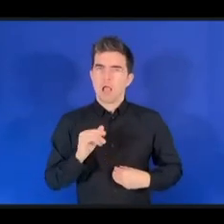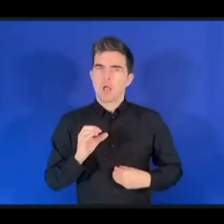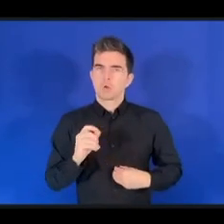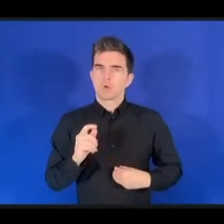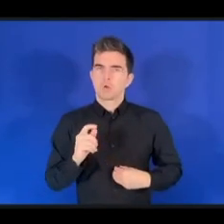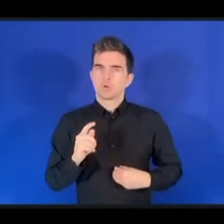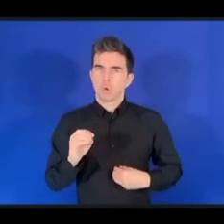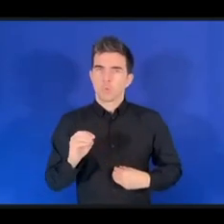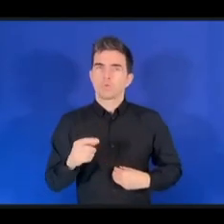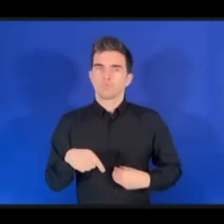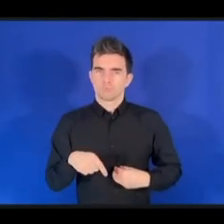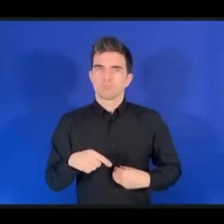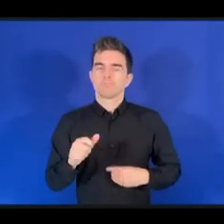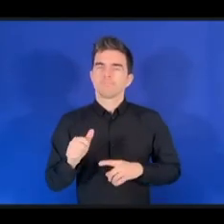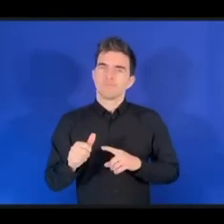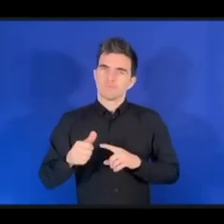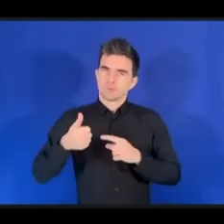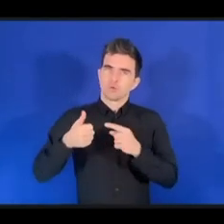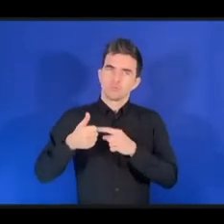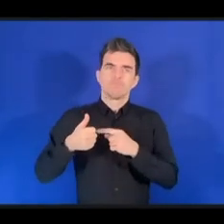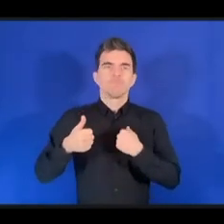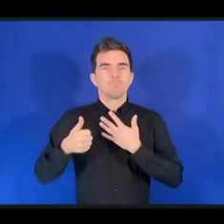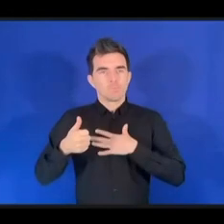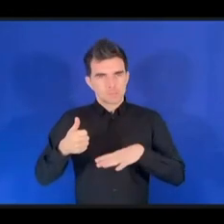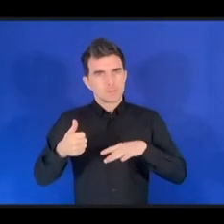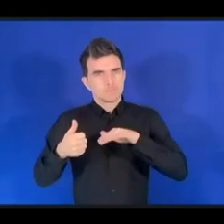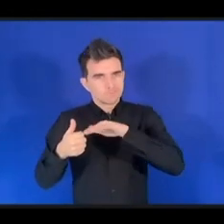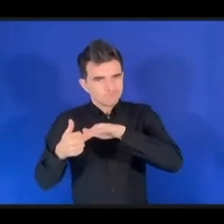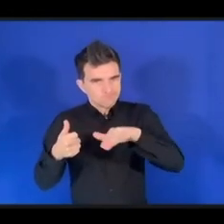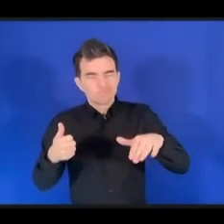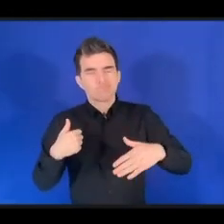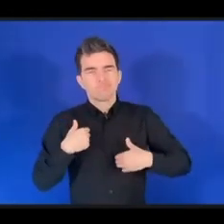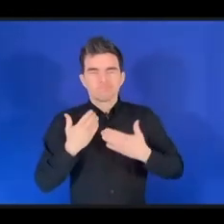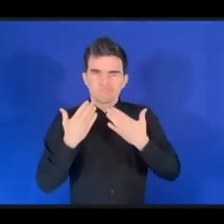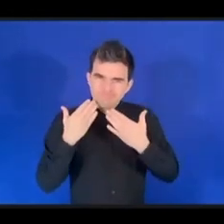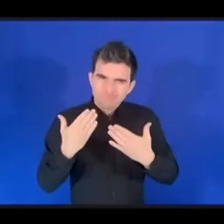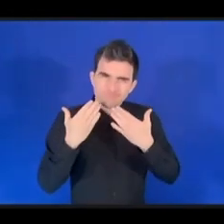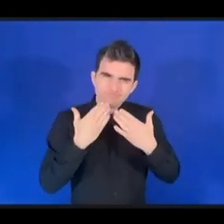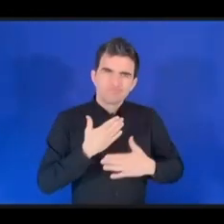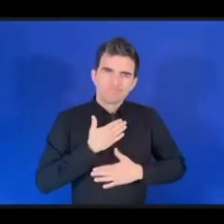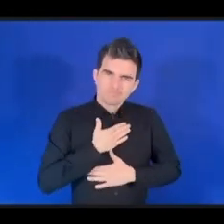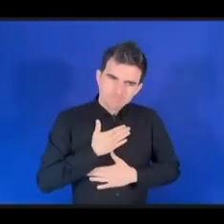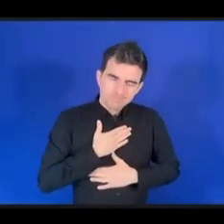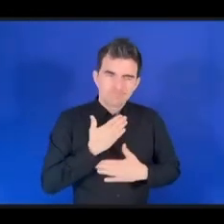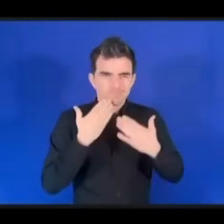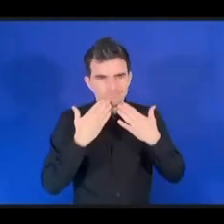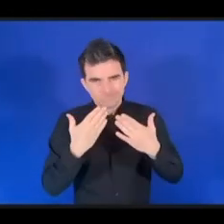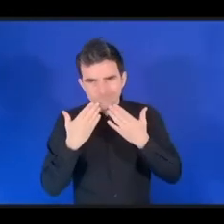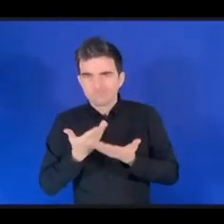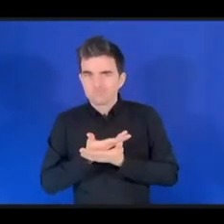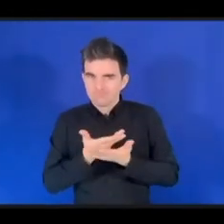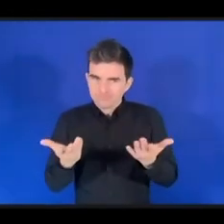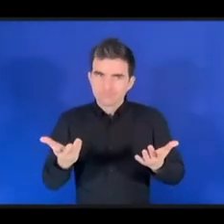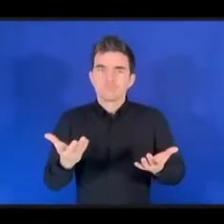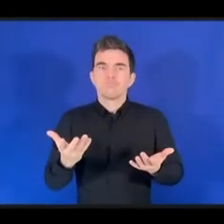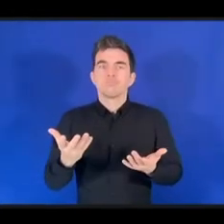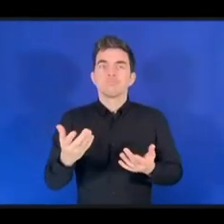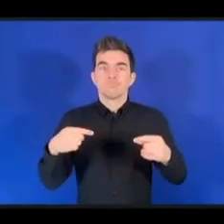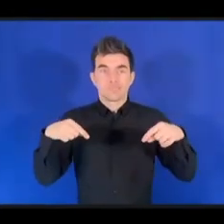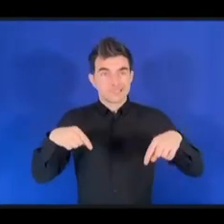想衷心的感谢参会的各位，来自于世界